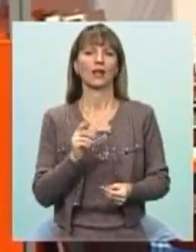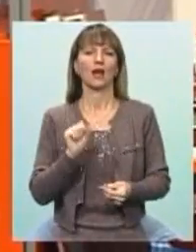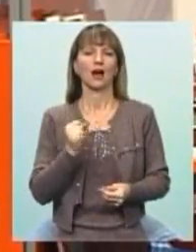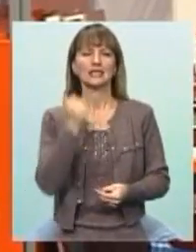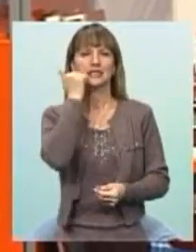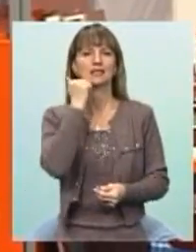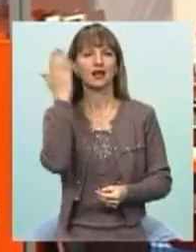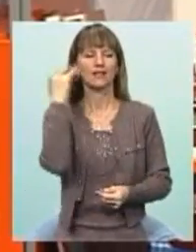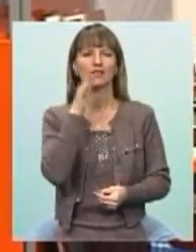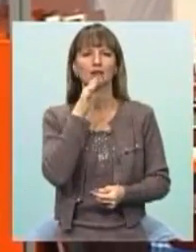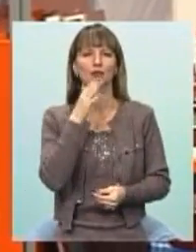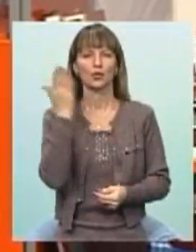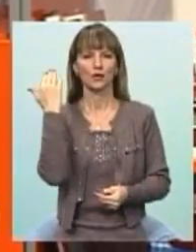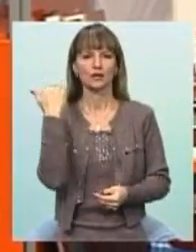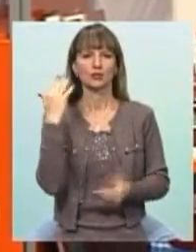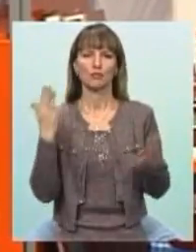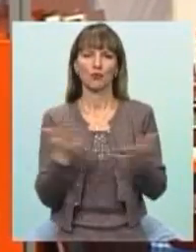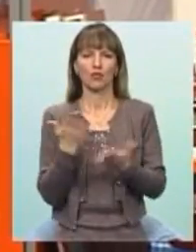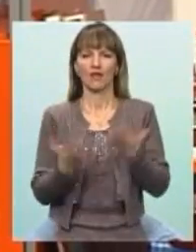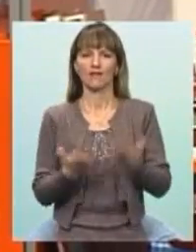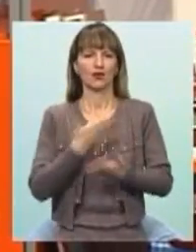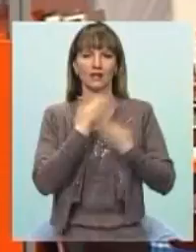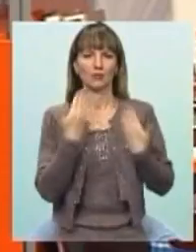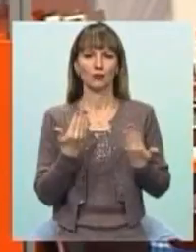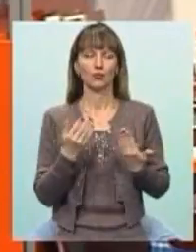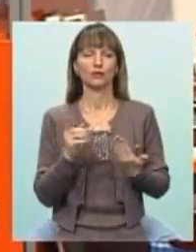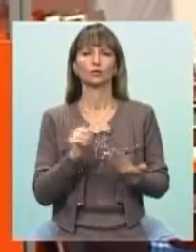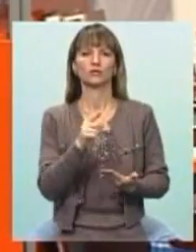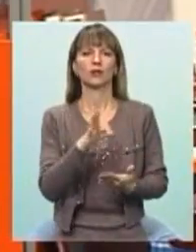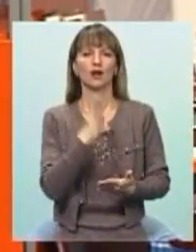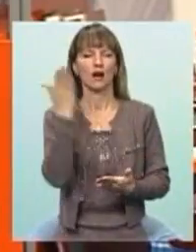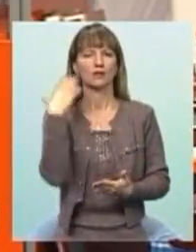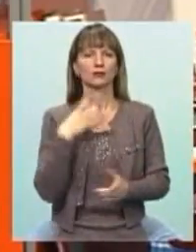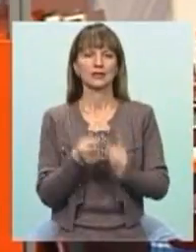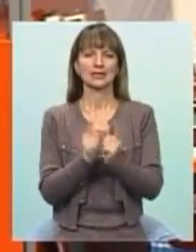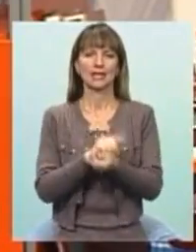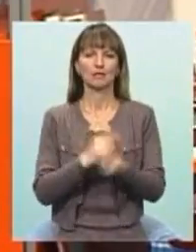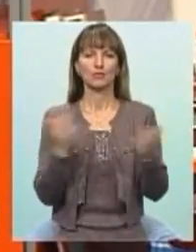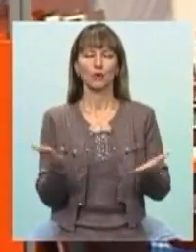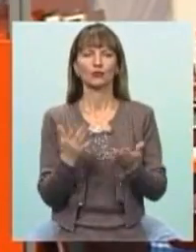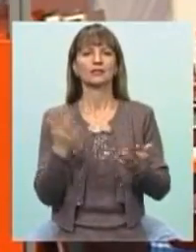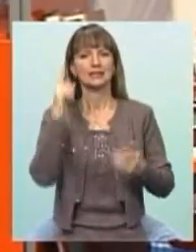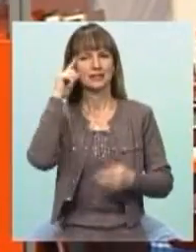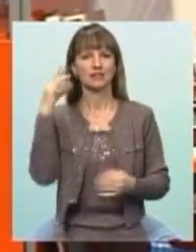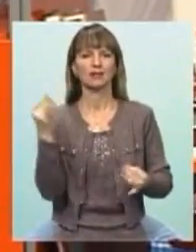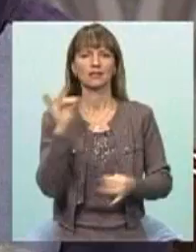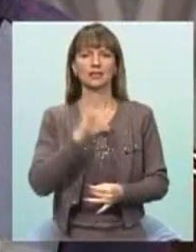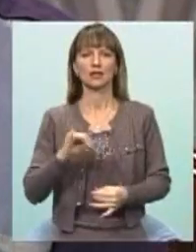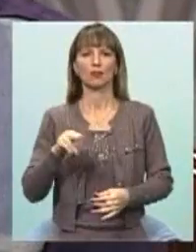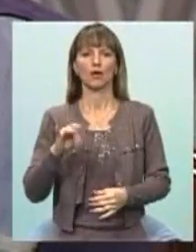старі часи колись подушок взагалі не було. Чи що тоді було замість подушок? Які ти знаєш цікаві історії про